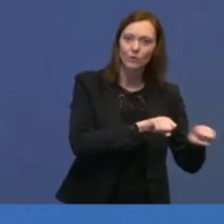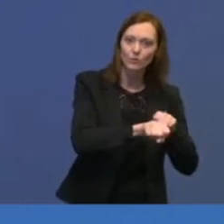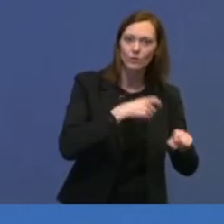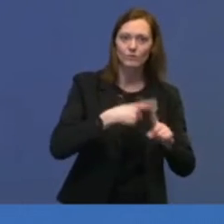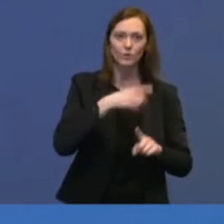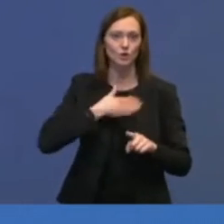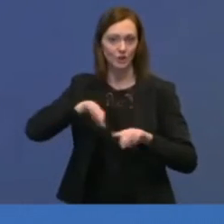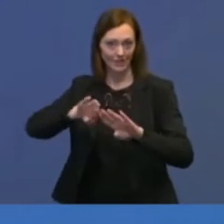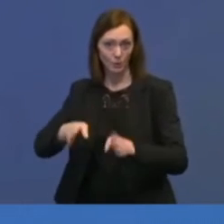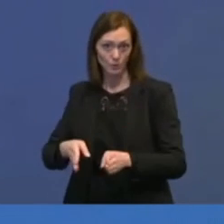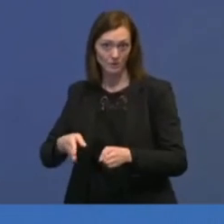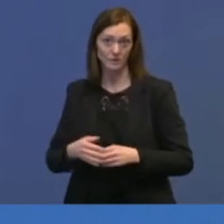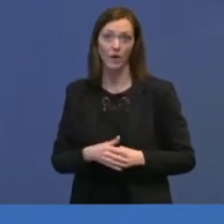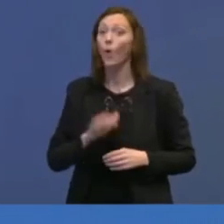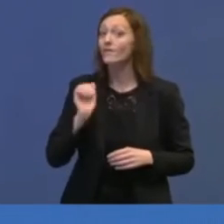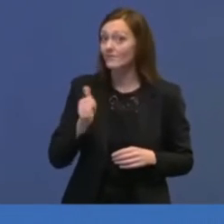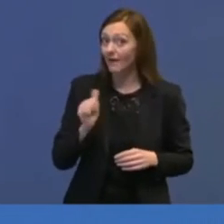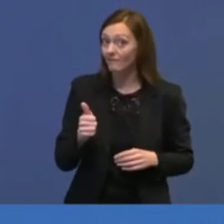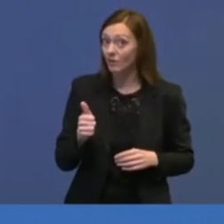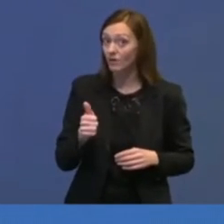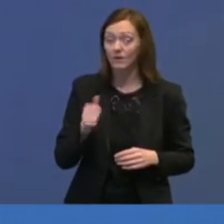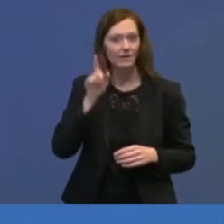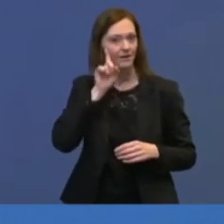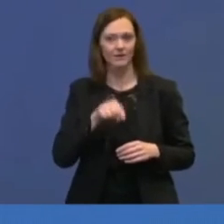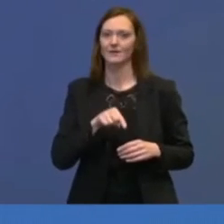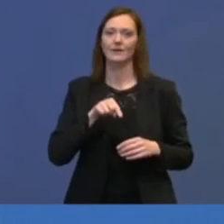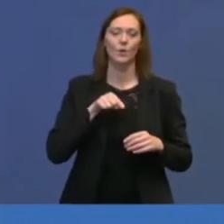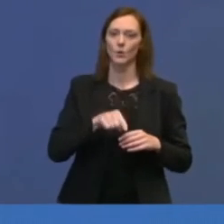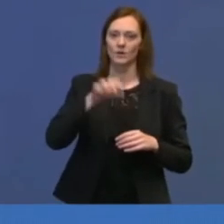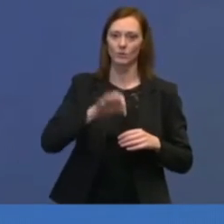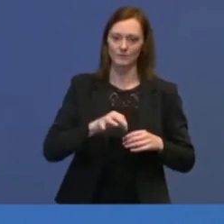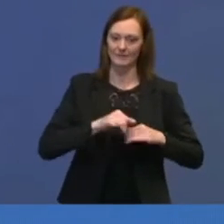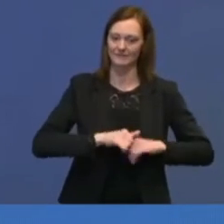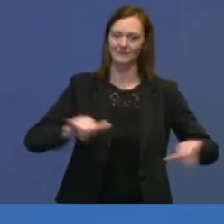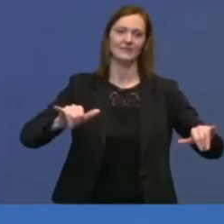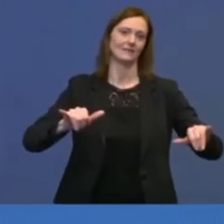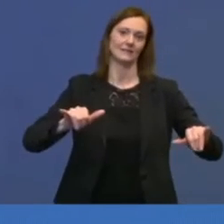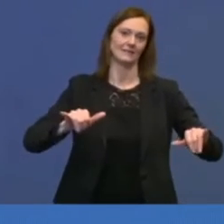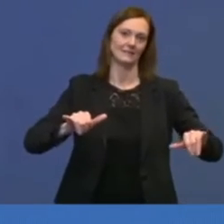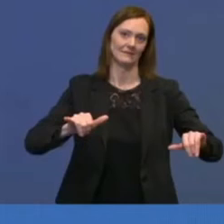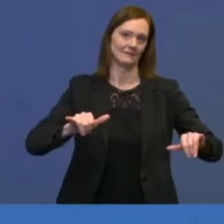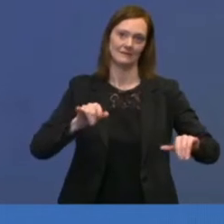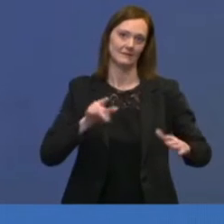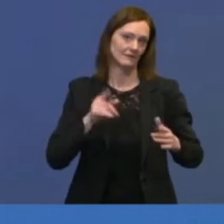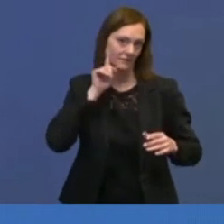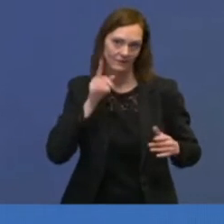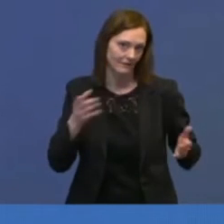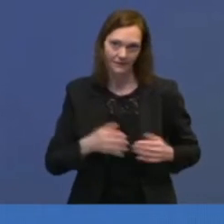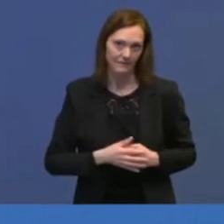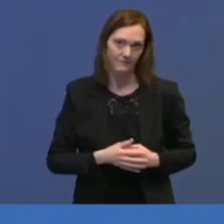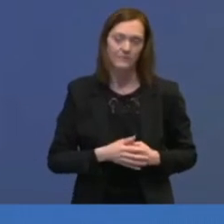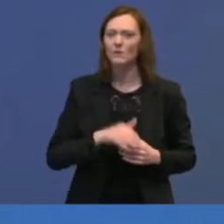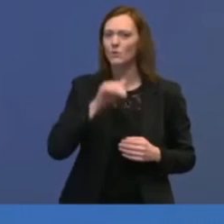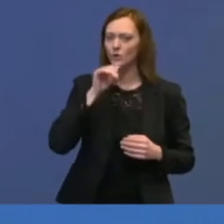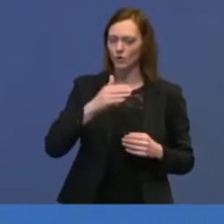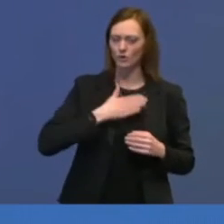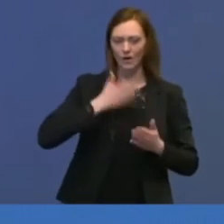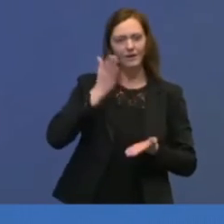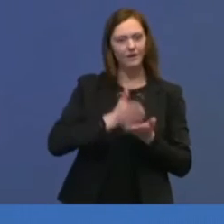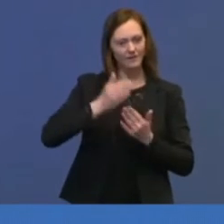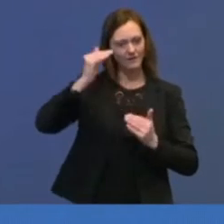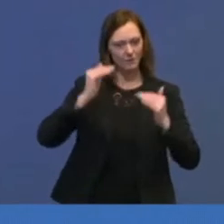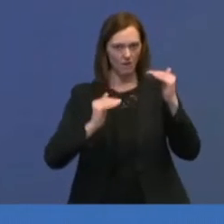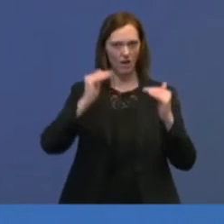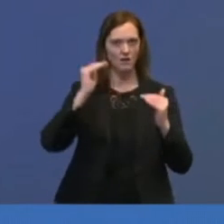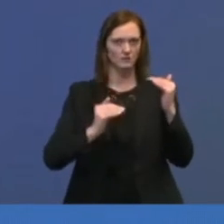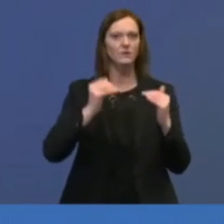gizbitaalada. Taasder teed xayiradaha o dan lama qaadi karo. Wa in lahelo xal isu